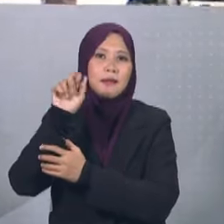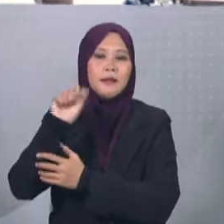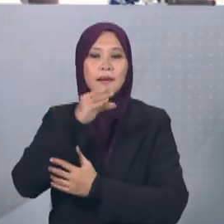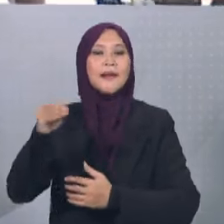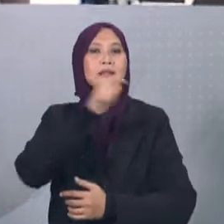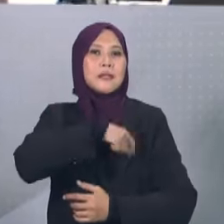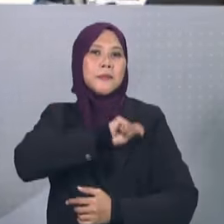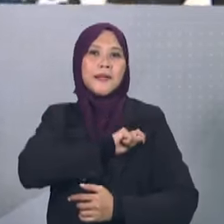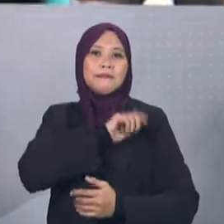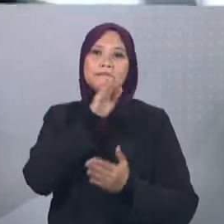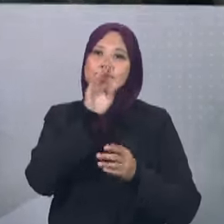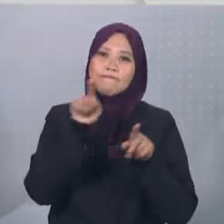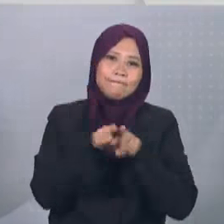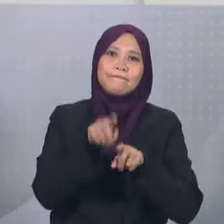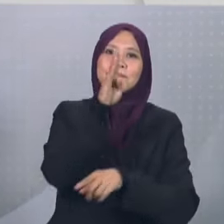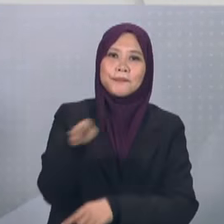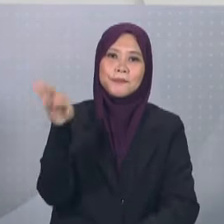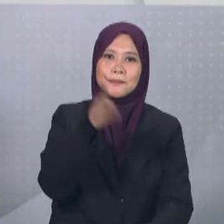Spanyol.